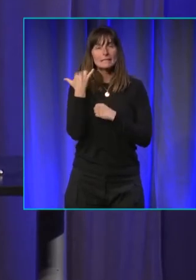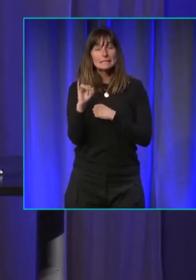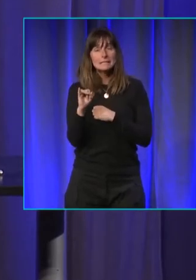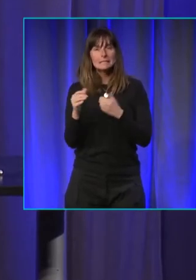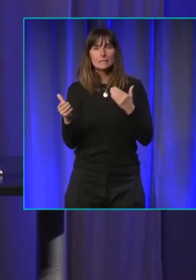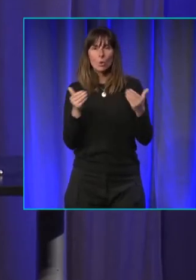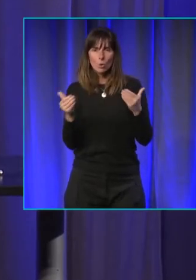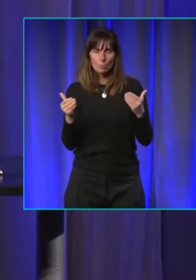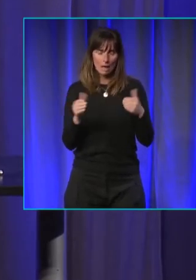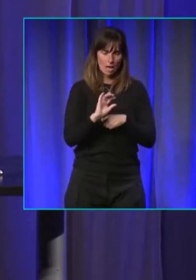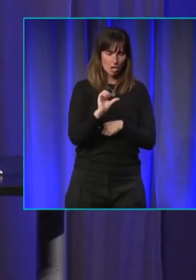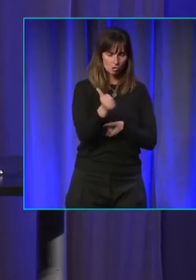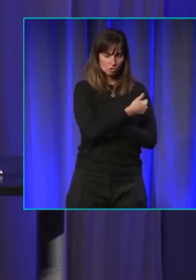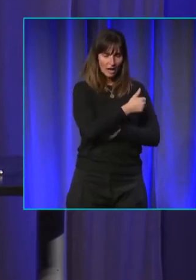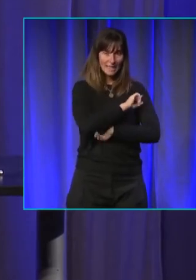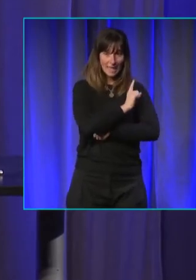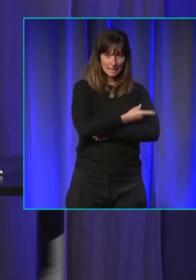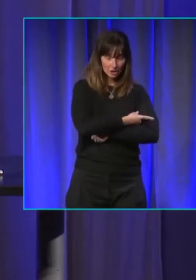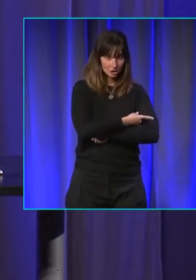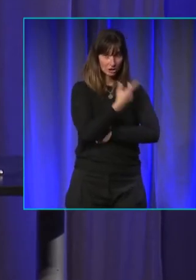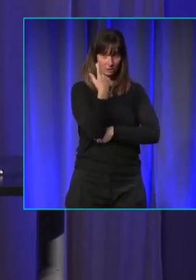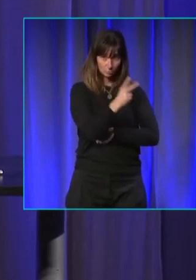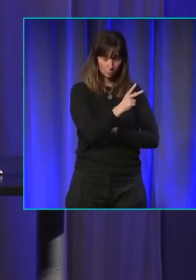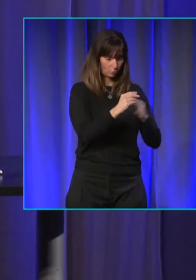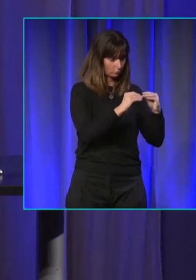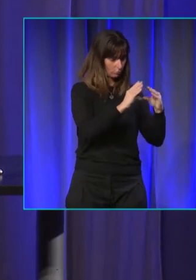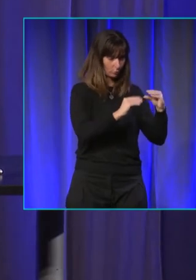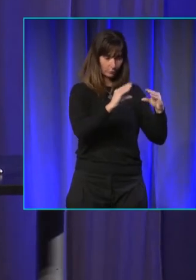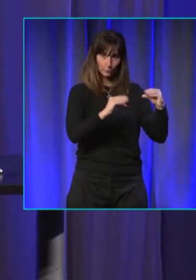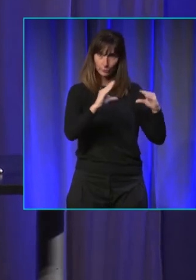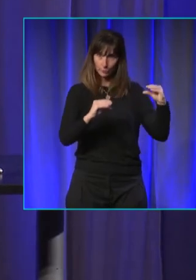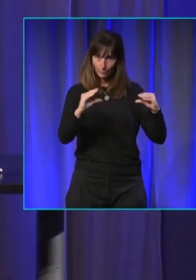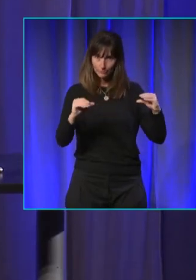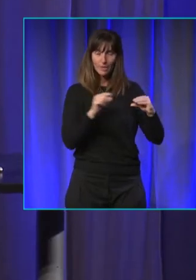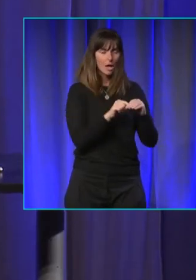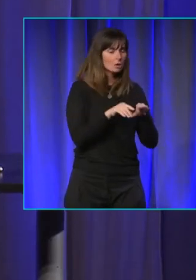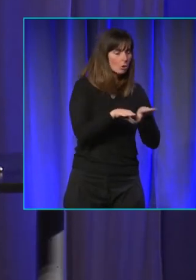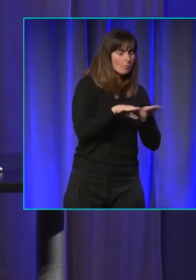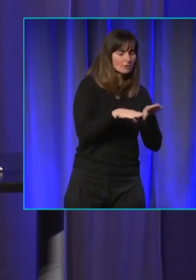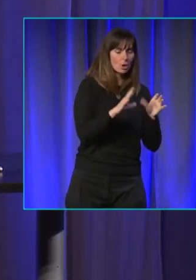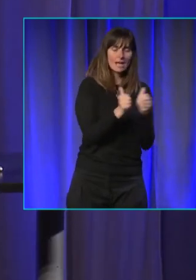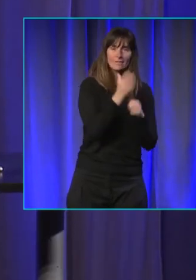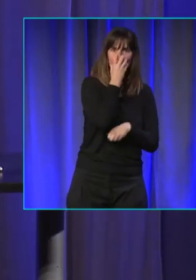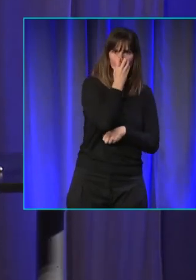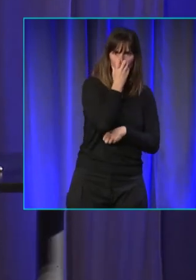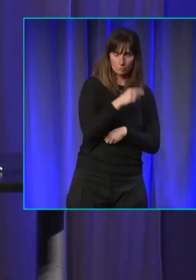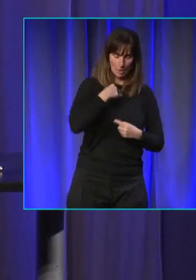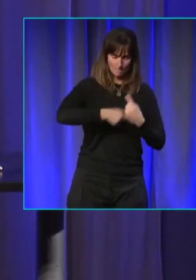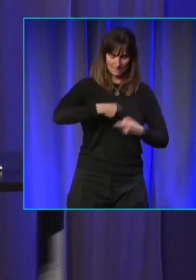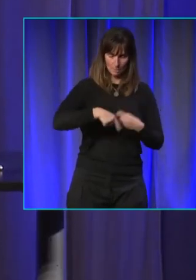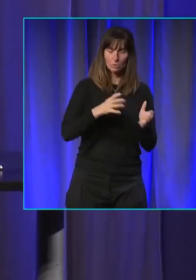relative de chaque filière énergétique, la part relative de la filière aérobie ou la part relative du métabolisme aérobie dans